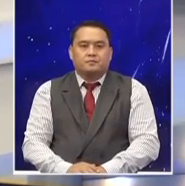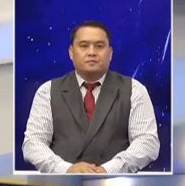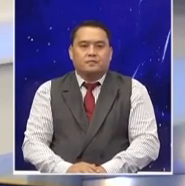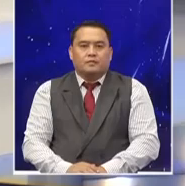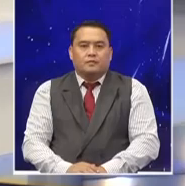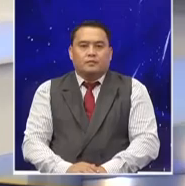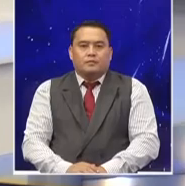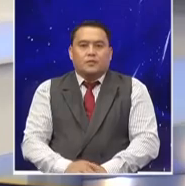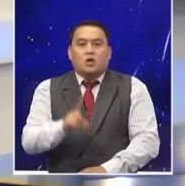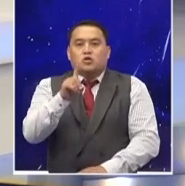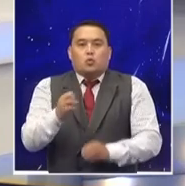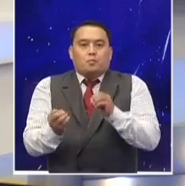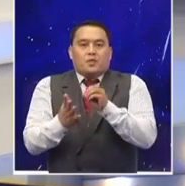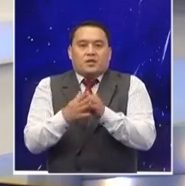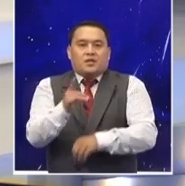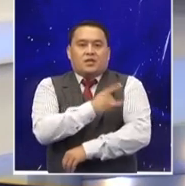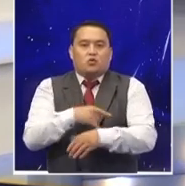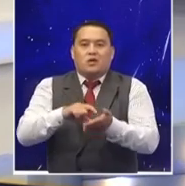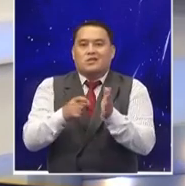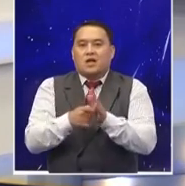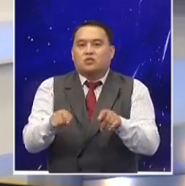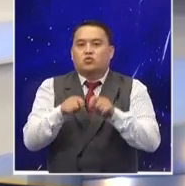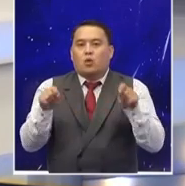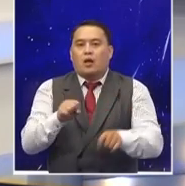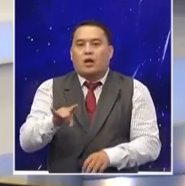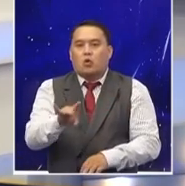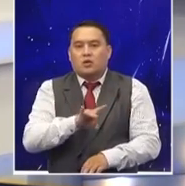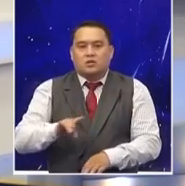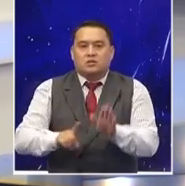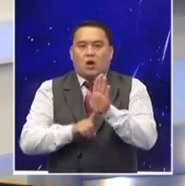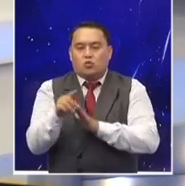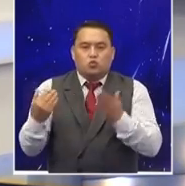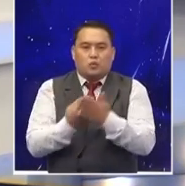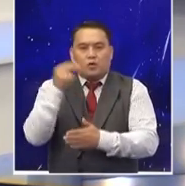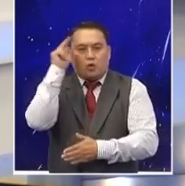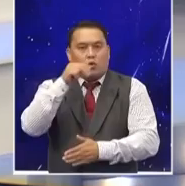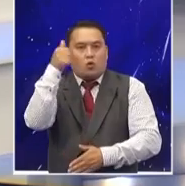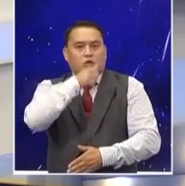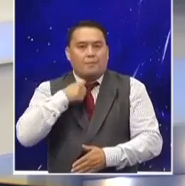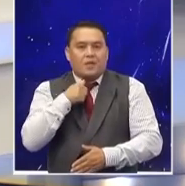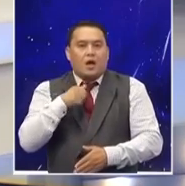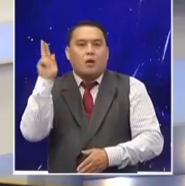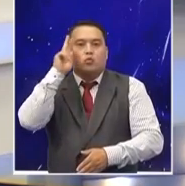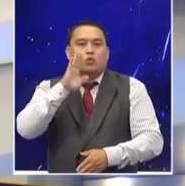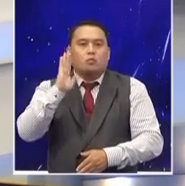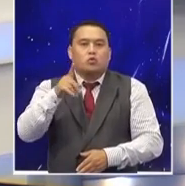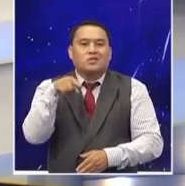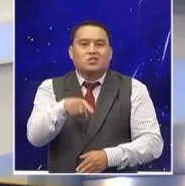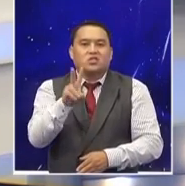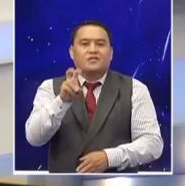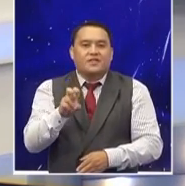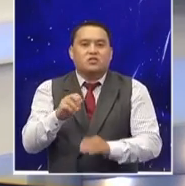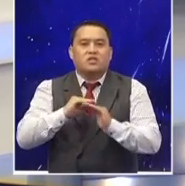на старте 115 дежурных классов создана вала кольском районе к началу нового учебного сезона мне будут обучаться более